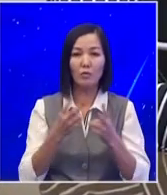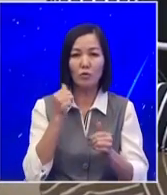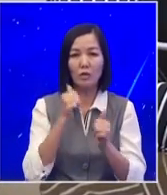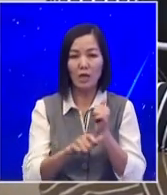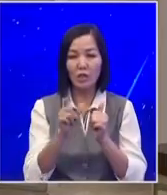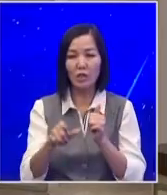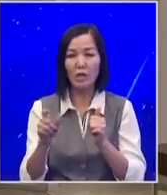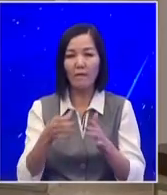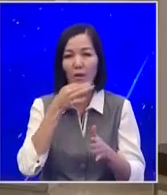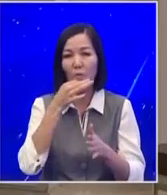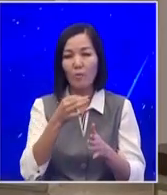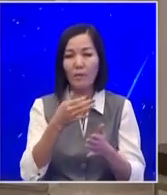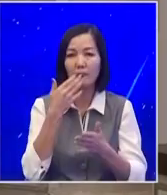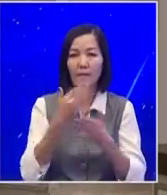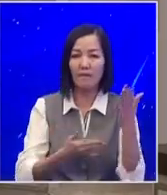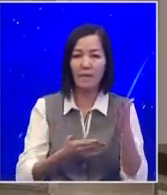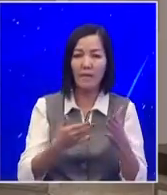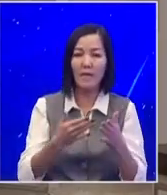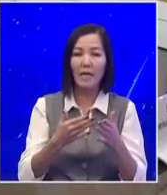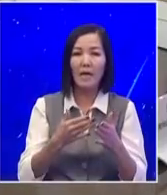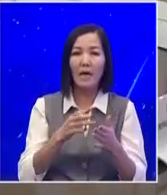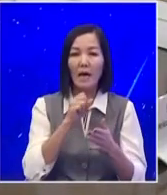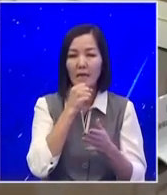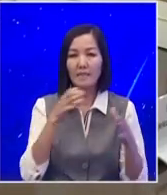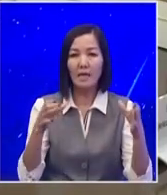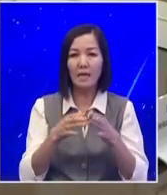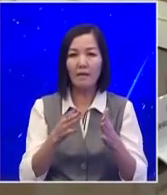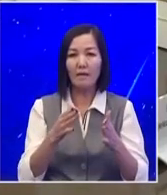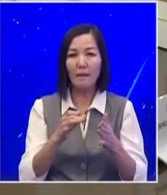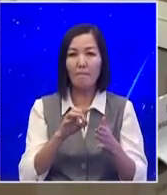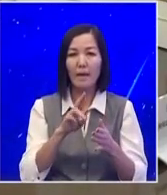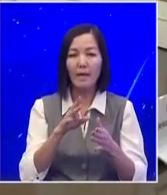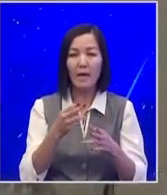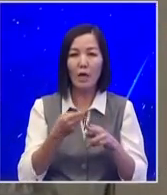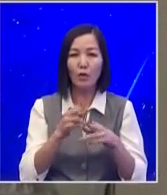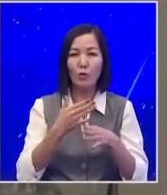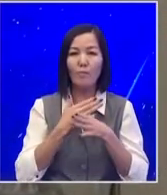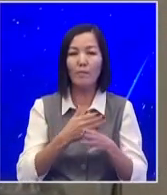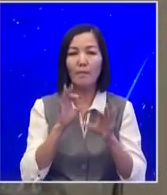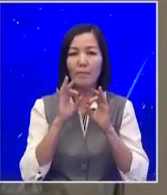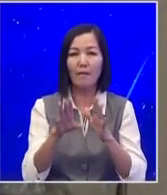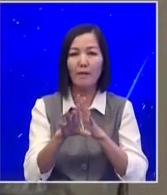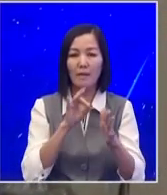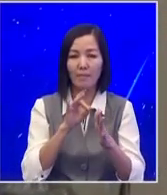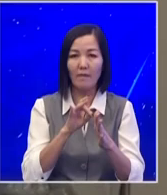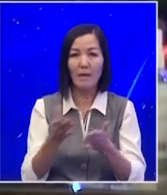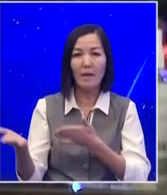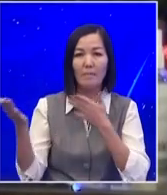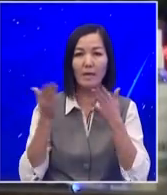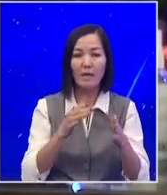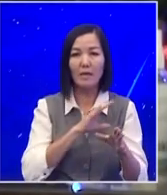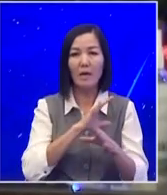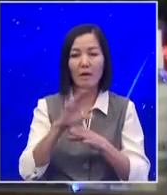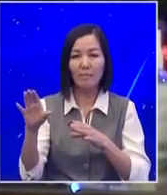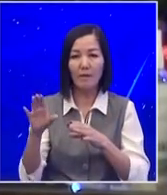каждый. Опыт, советы и рекомендации аксакалов как маяк, помогающий выбрать правильное направление. Приглашения отправлены с